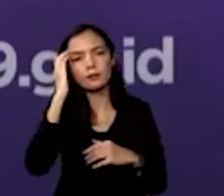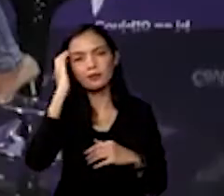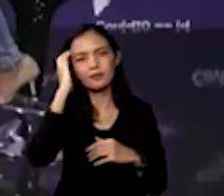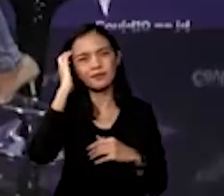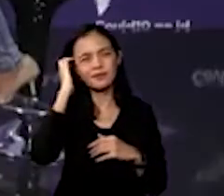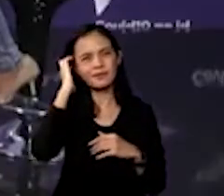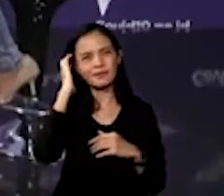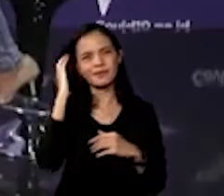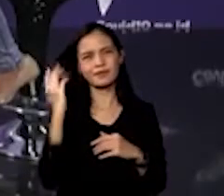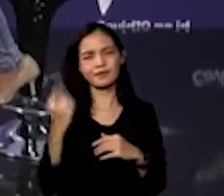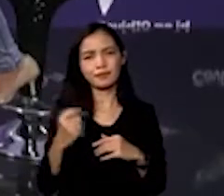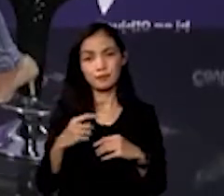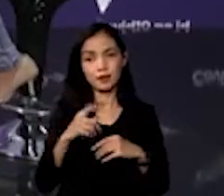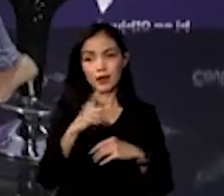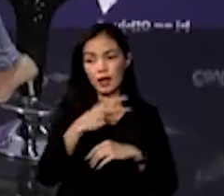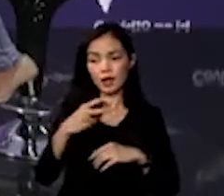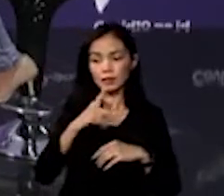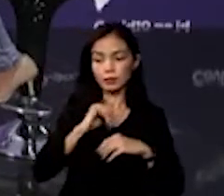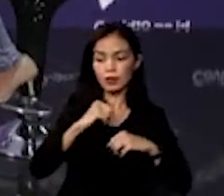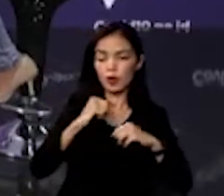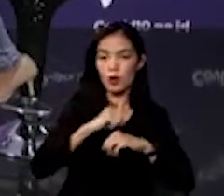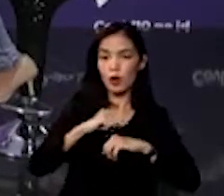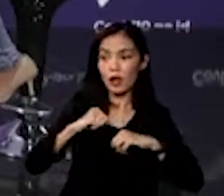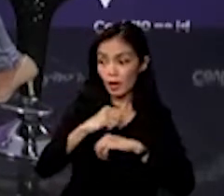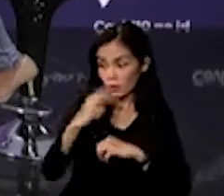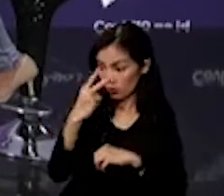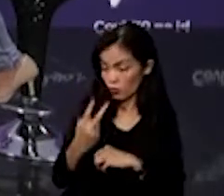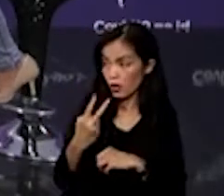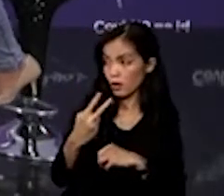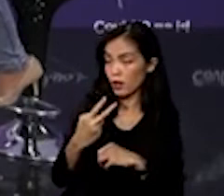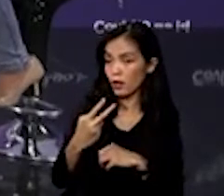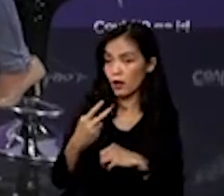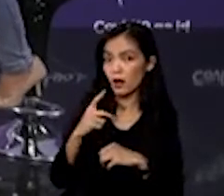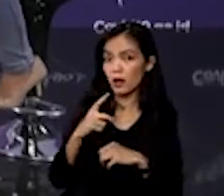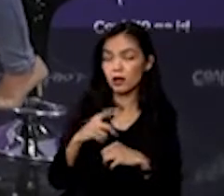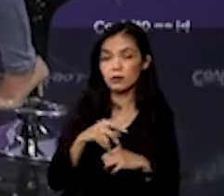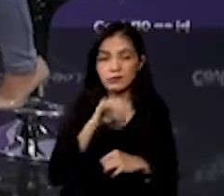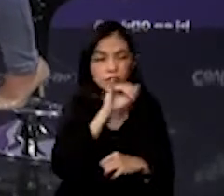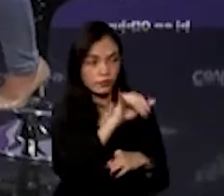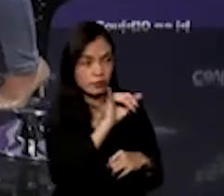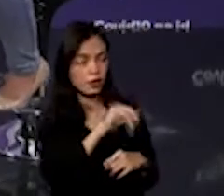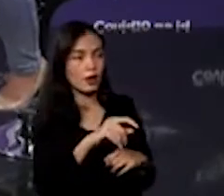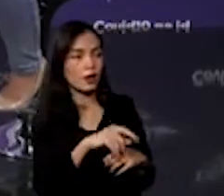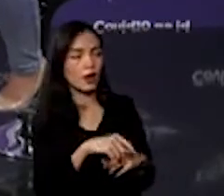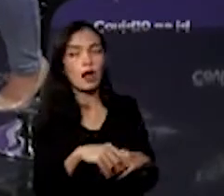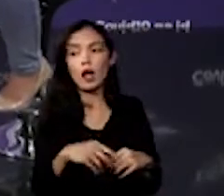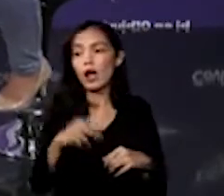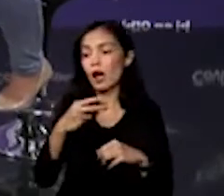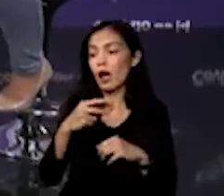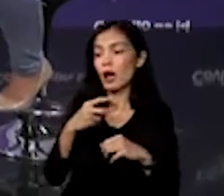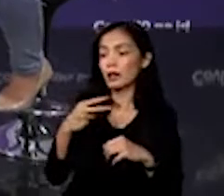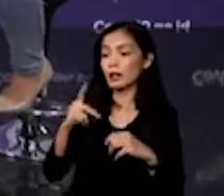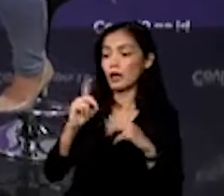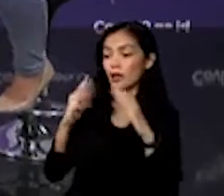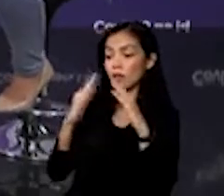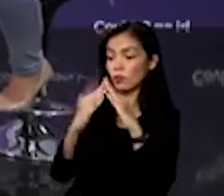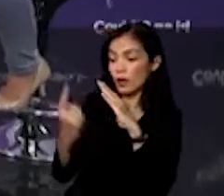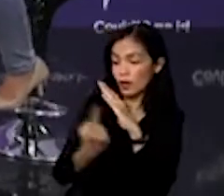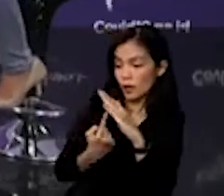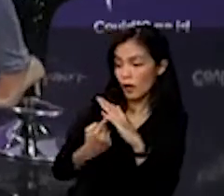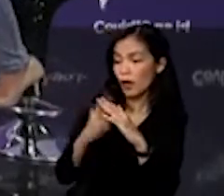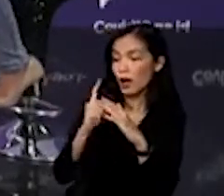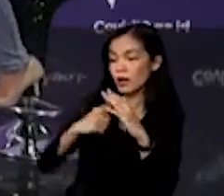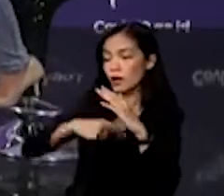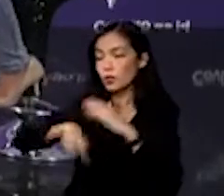jadi ada dua nih dok jenisnya pas semenjak pandemi ini berarti ada olahraga yang di dalam rumah dan ada olahraga yang di luar rumah boleh dijelasin